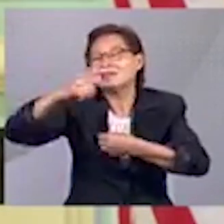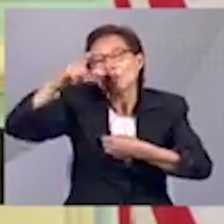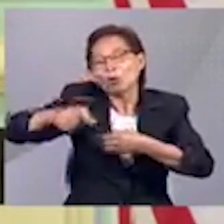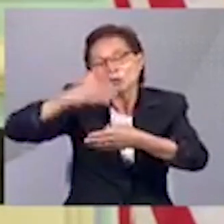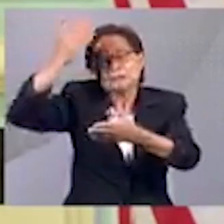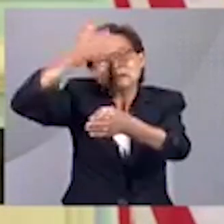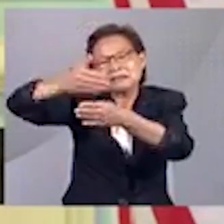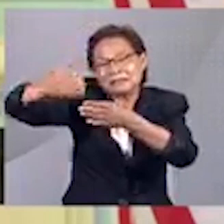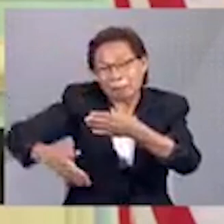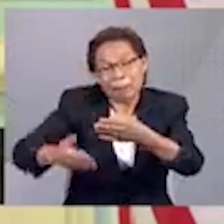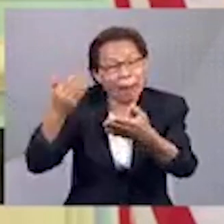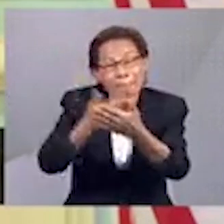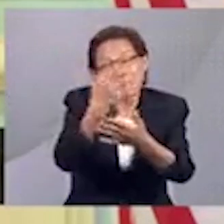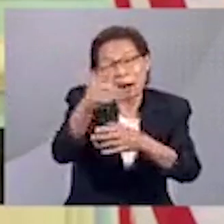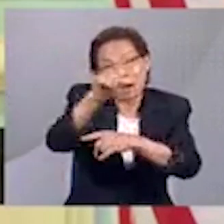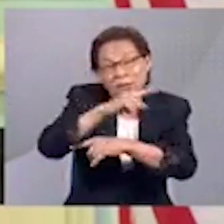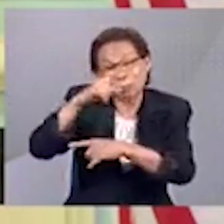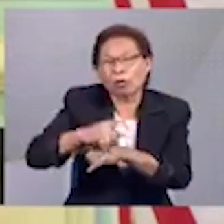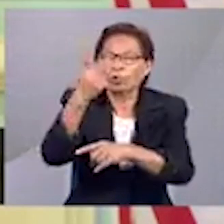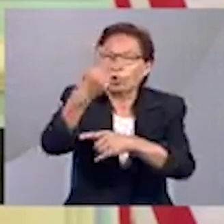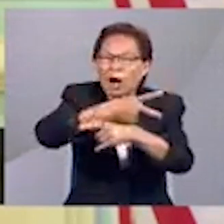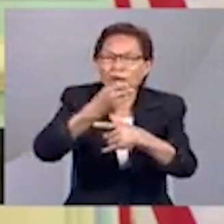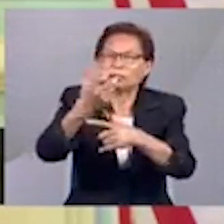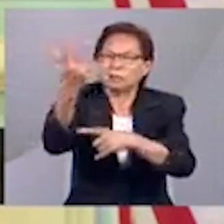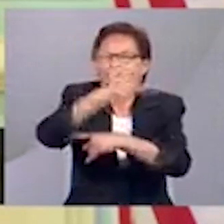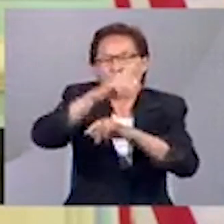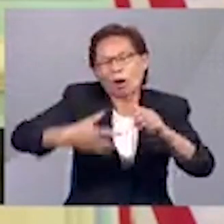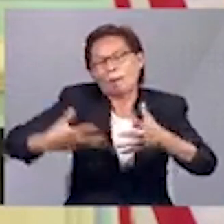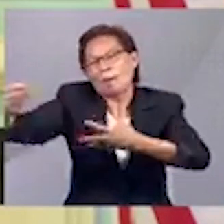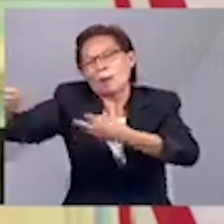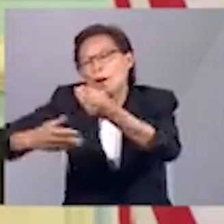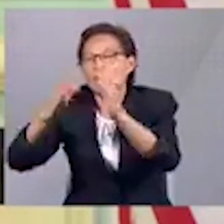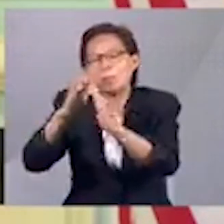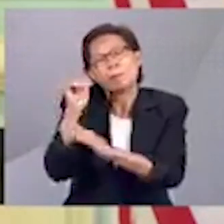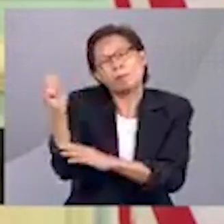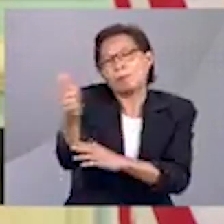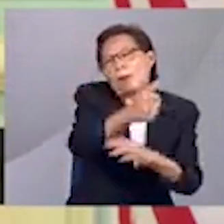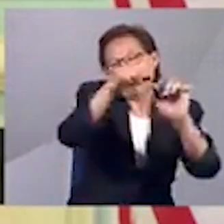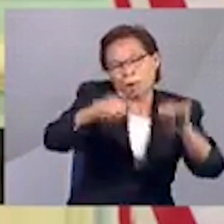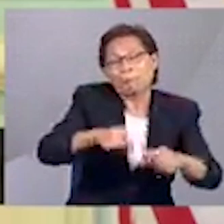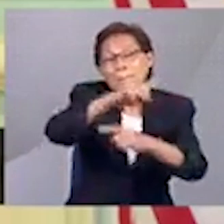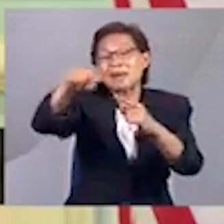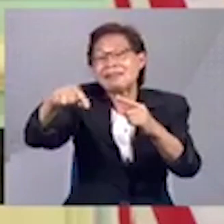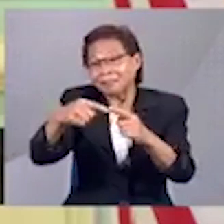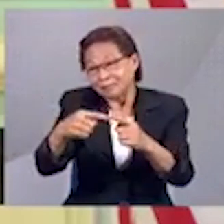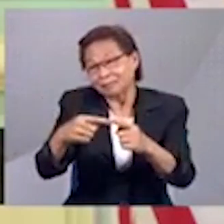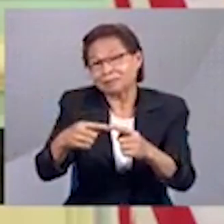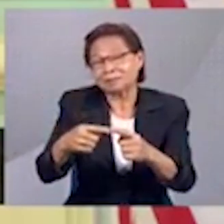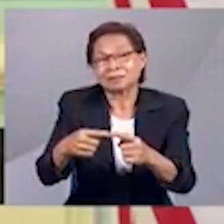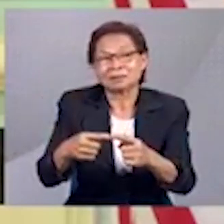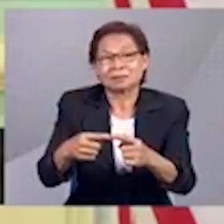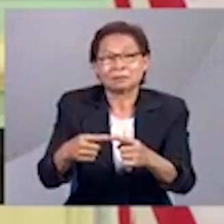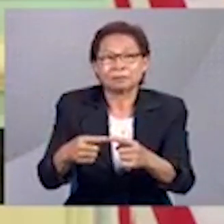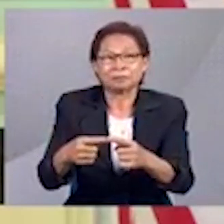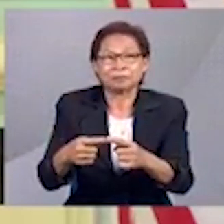tamat sehingga 14. Walaupun 2 hari atau 1 hari mereka boleh pulang ke rumah masing-masing apabila mereka